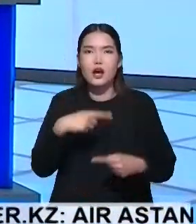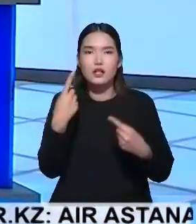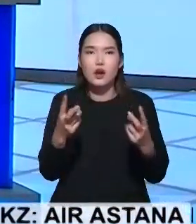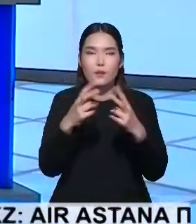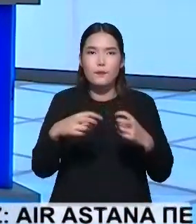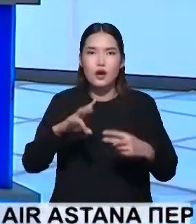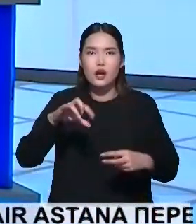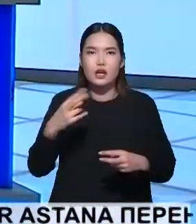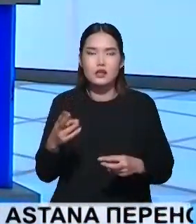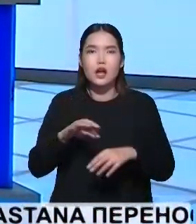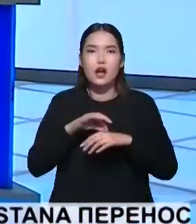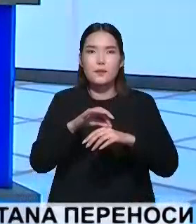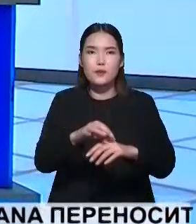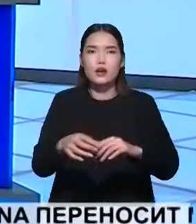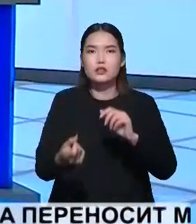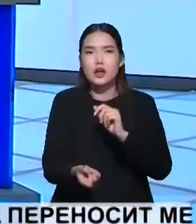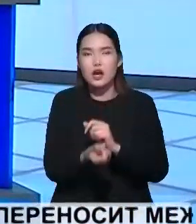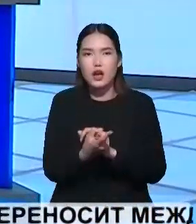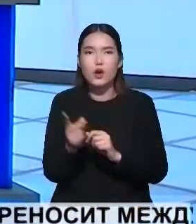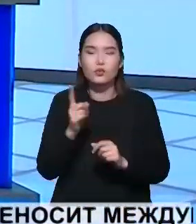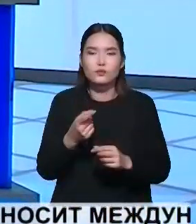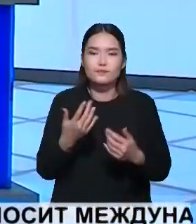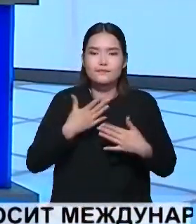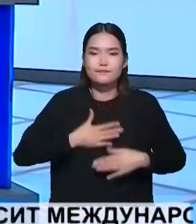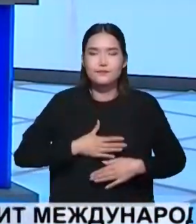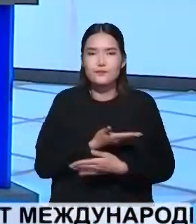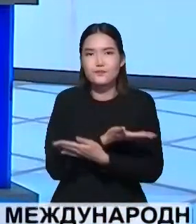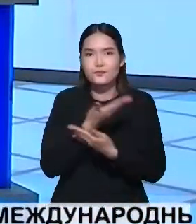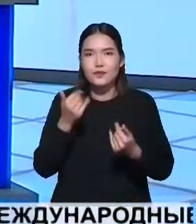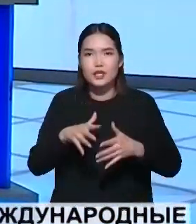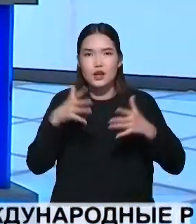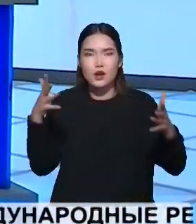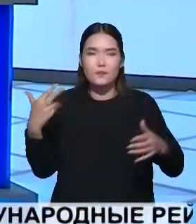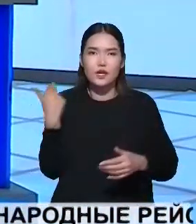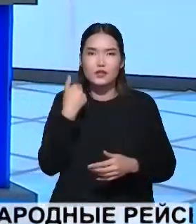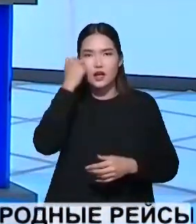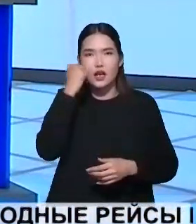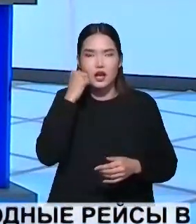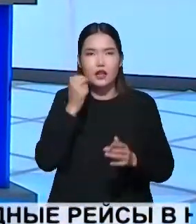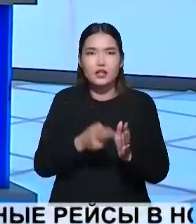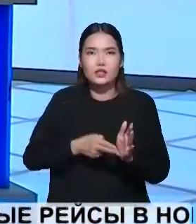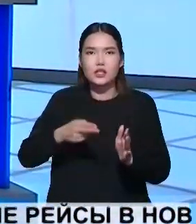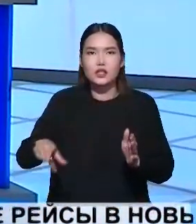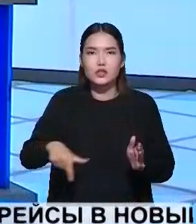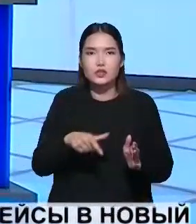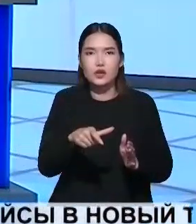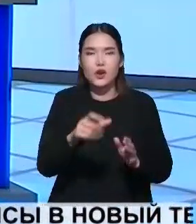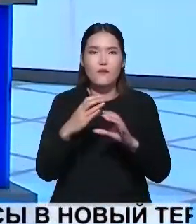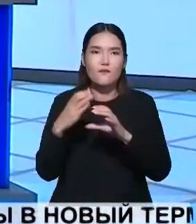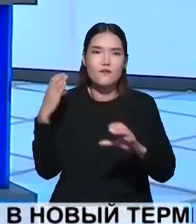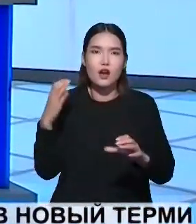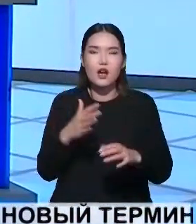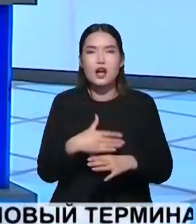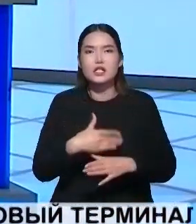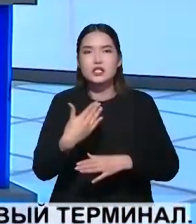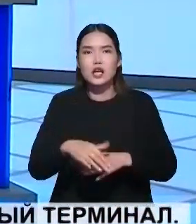проверку национального перевозчика, и результаты оказались неприятными. Огромные долги, износ железных дорог и вагонов, задержка